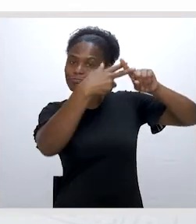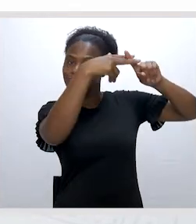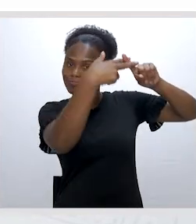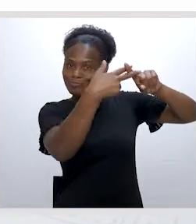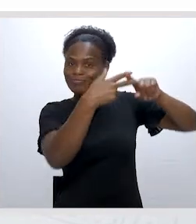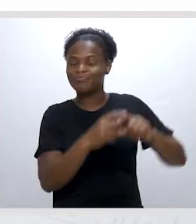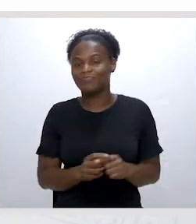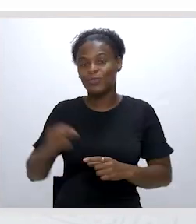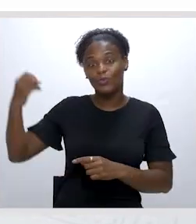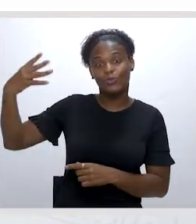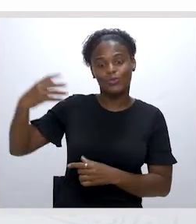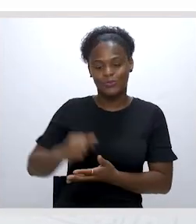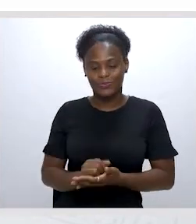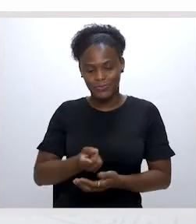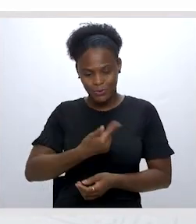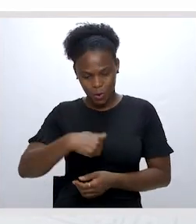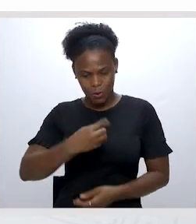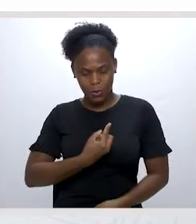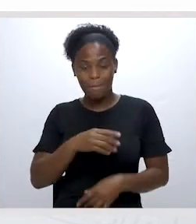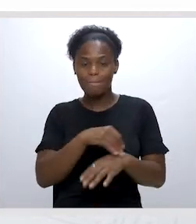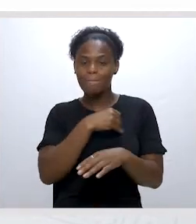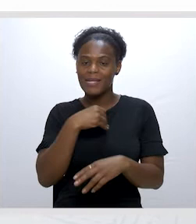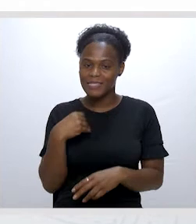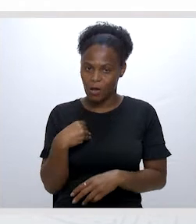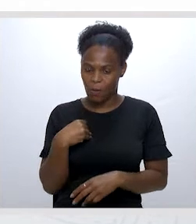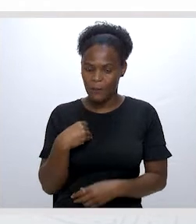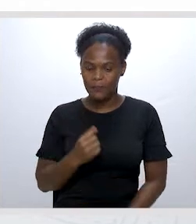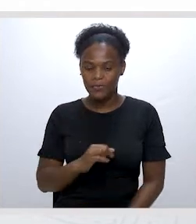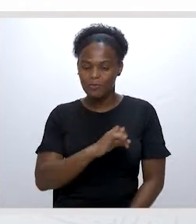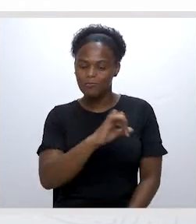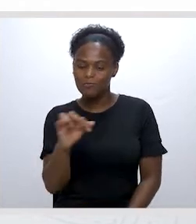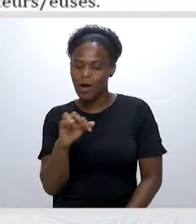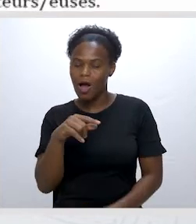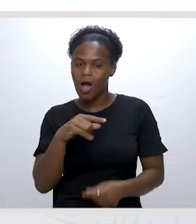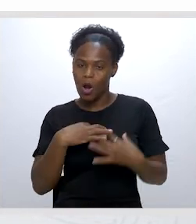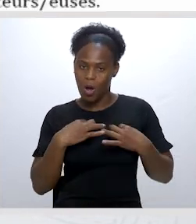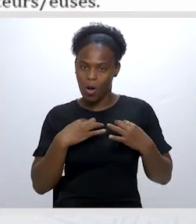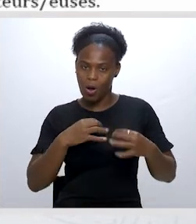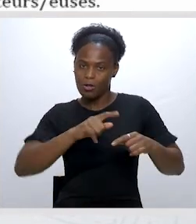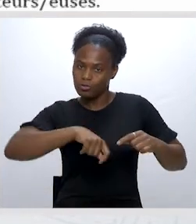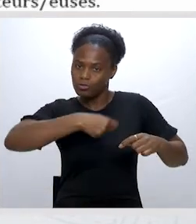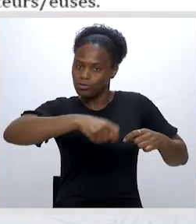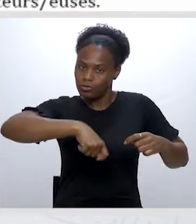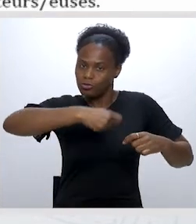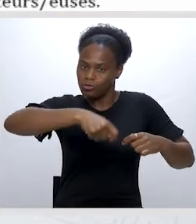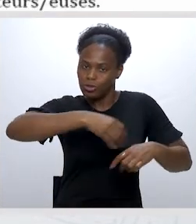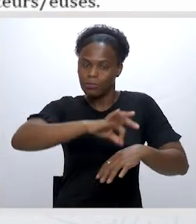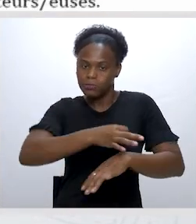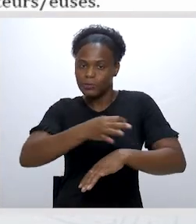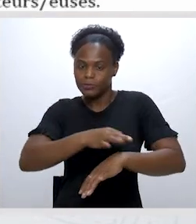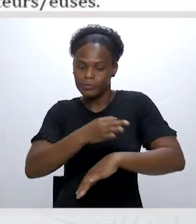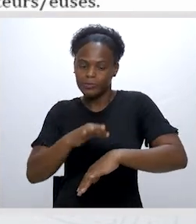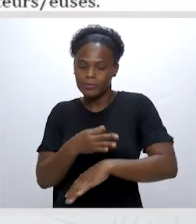Nous sommes médecins. Vous êtes couturière. Ils sont